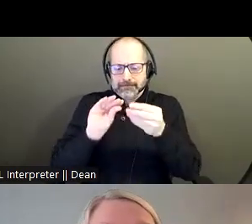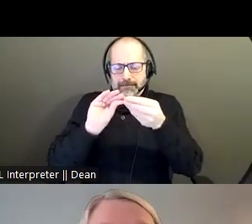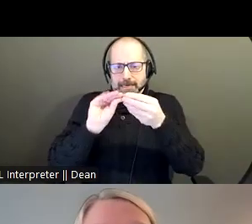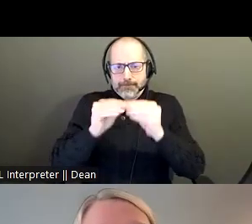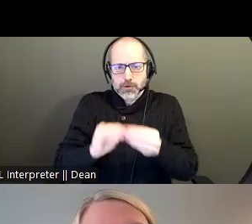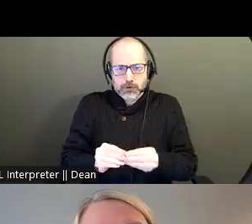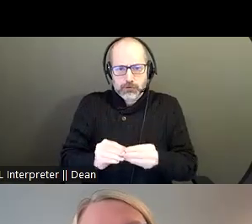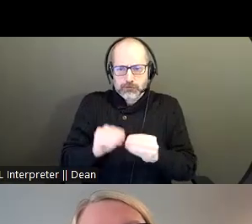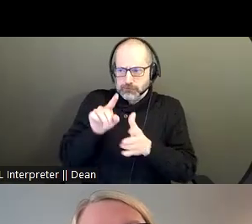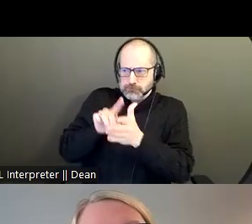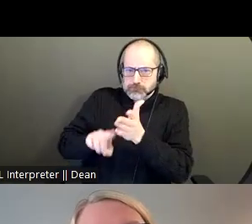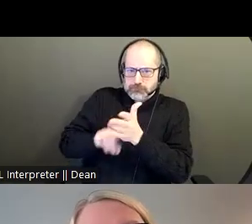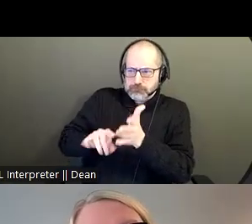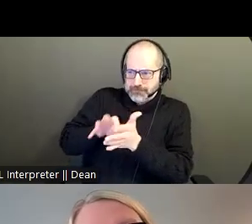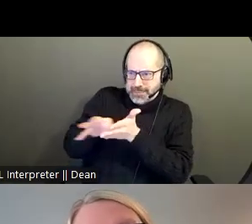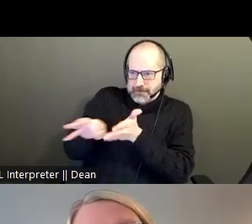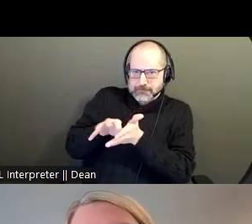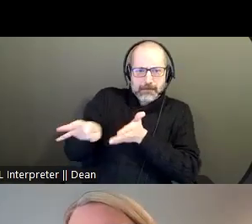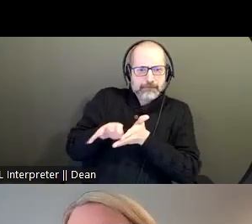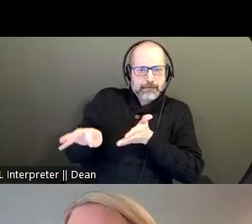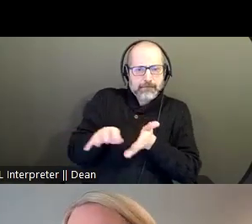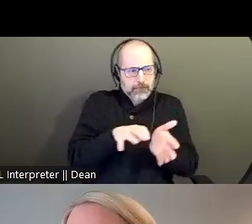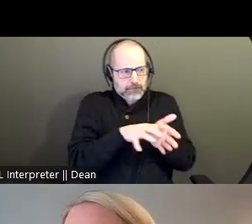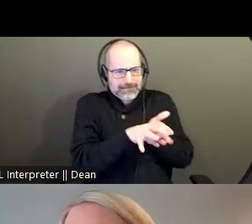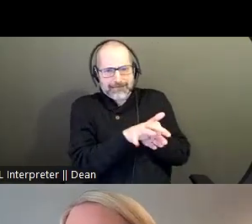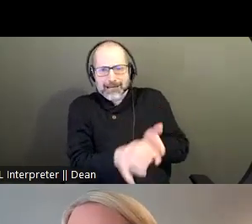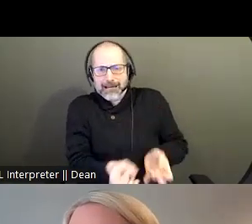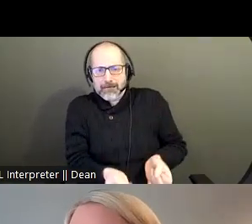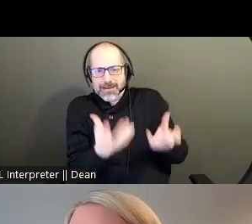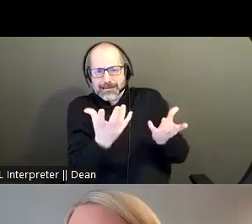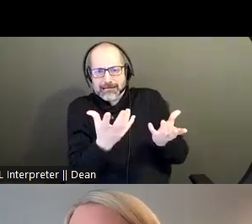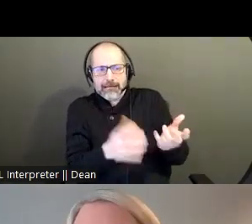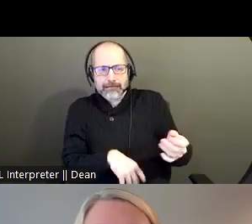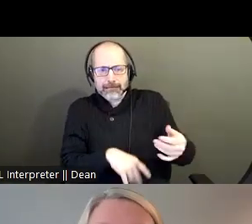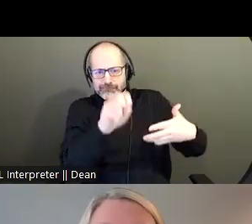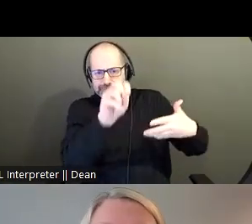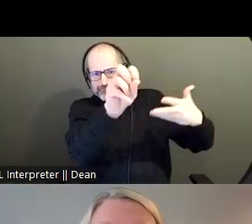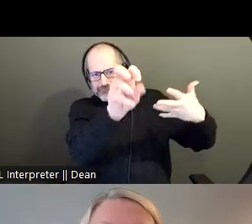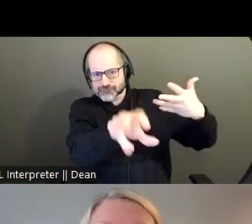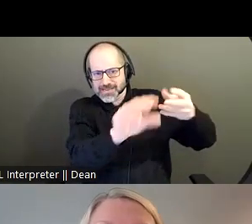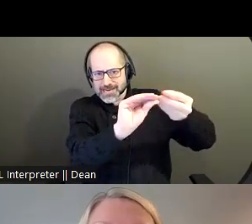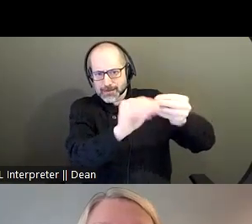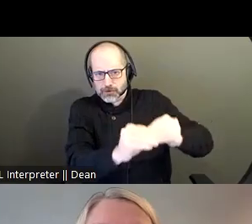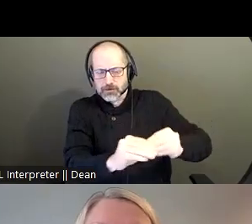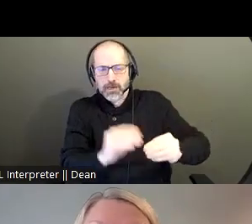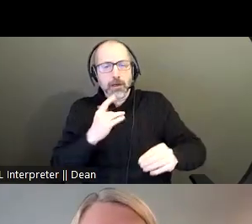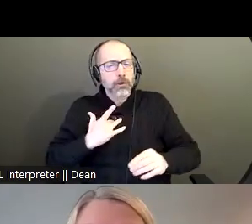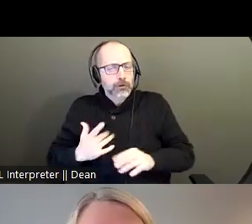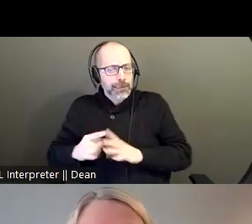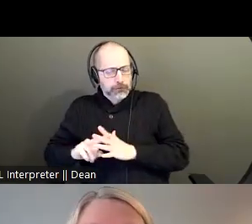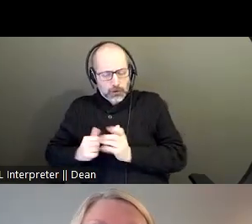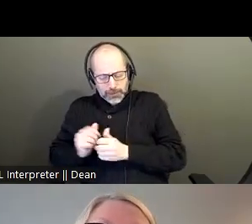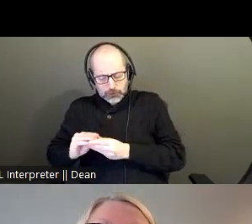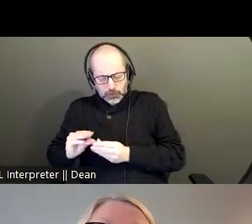je voulais donner une petite statistique, ce que je ne fais pas habituellement, mais habituellement, je commence par une petite histoire,